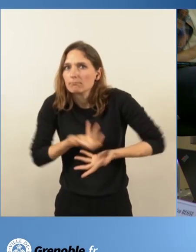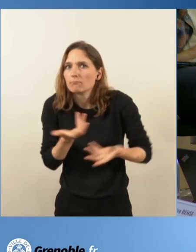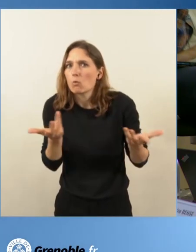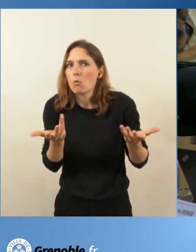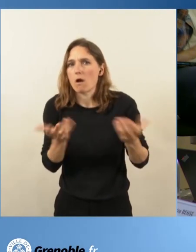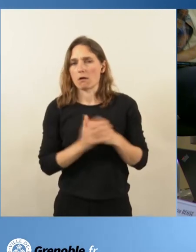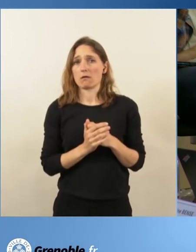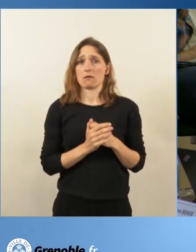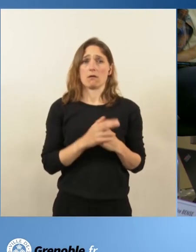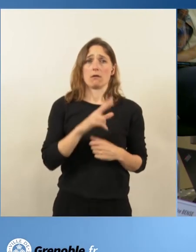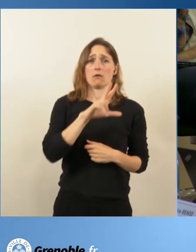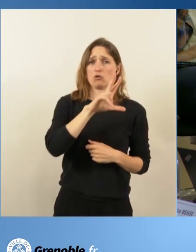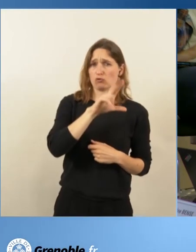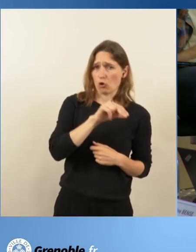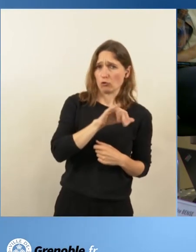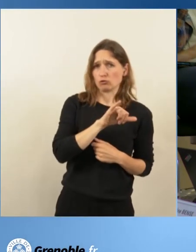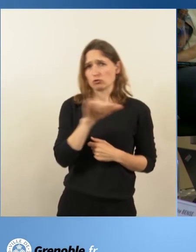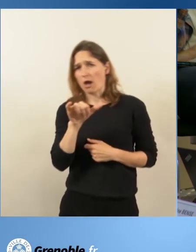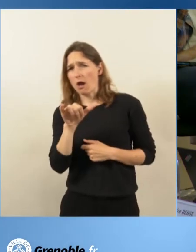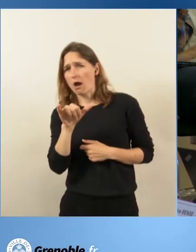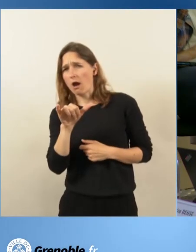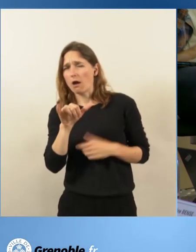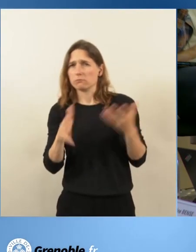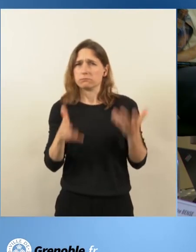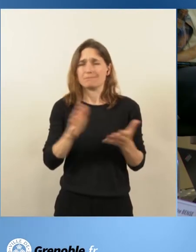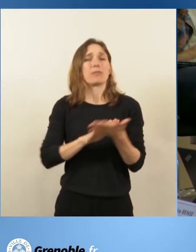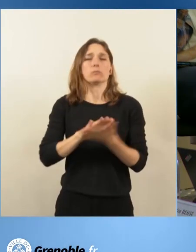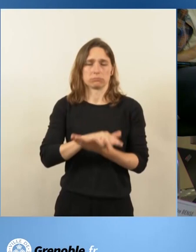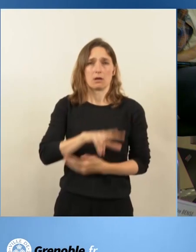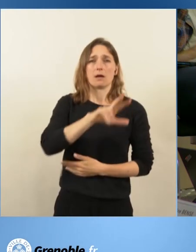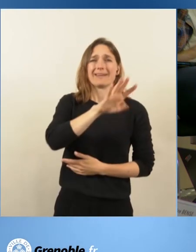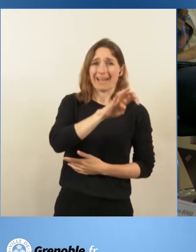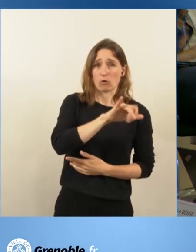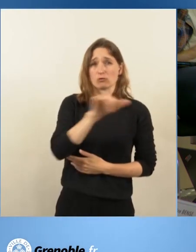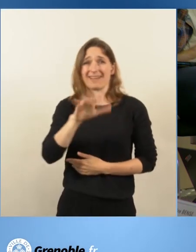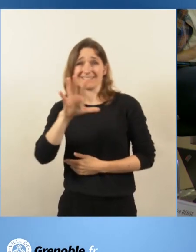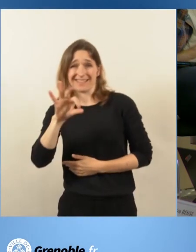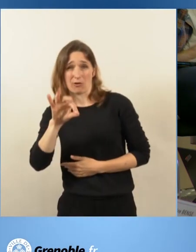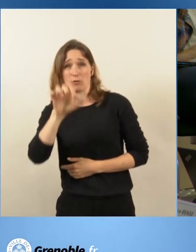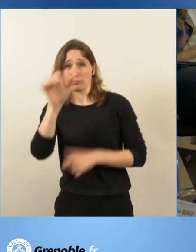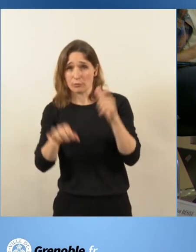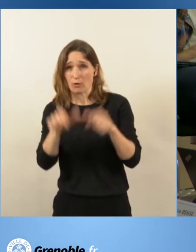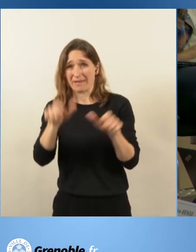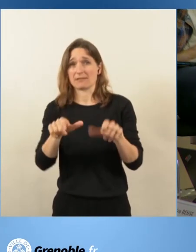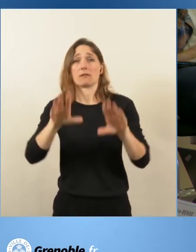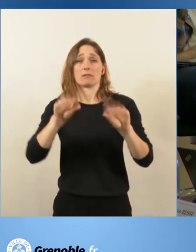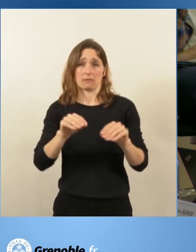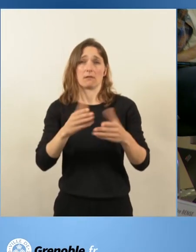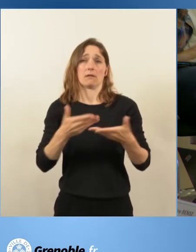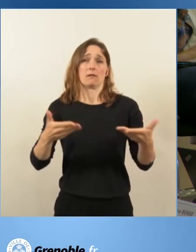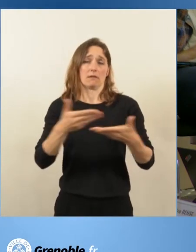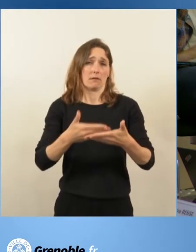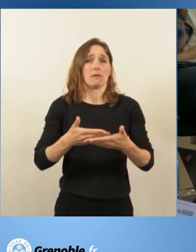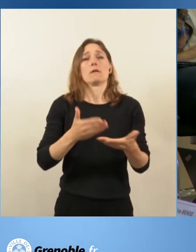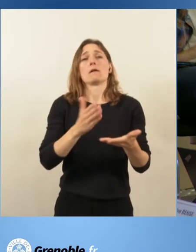entre 30 et 40 et 40 entre pardon entre 40 et 50% des CSP moins disent ne pas avoir